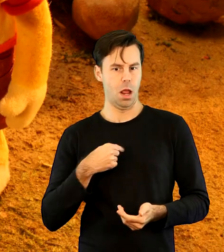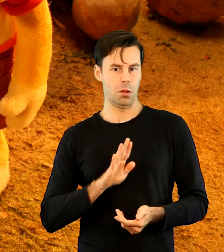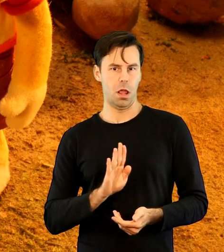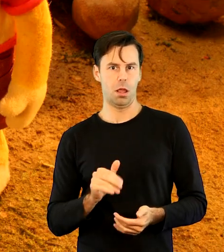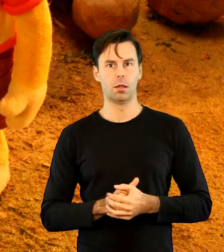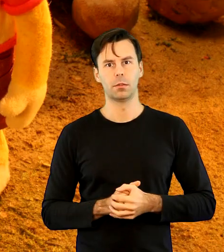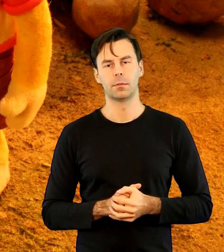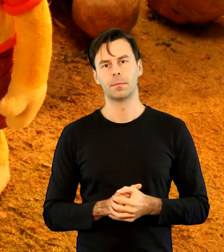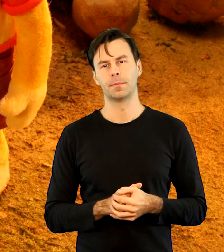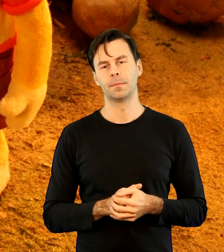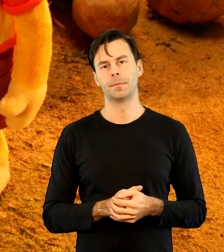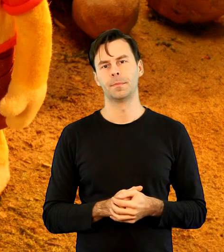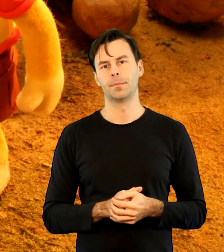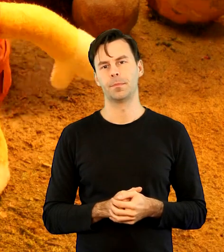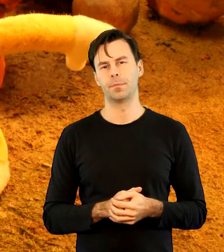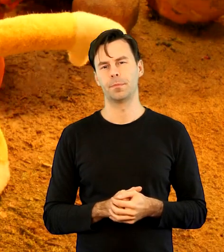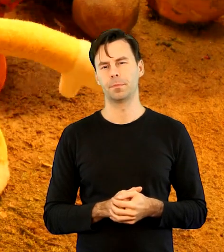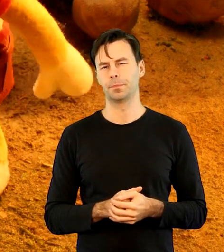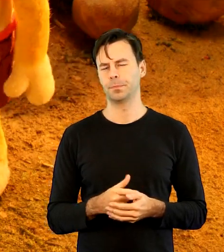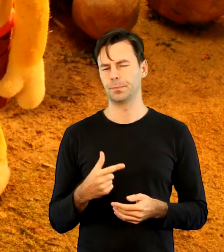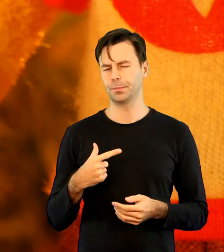To nie ja.